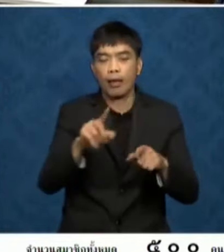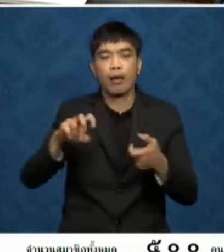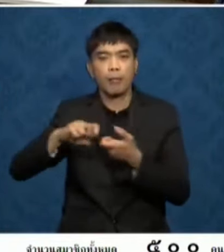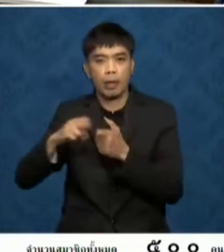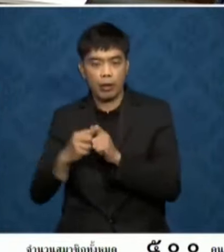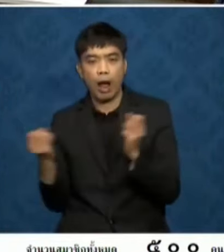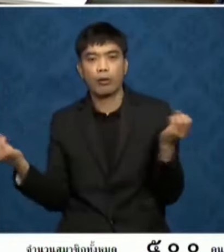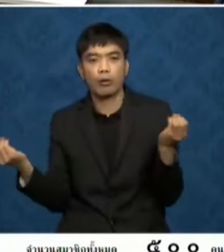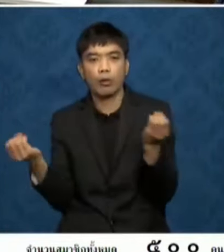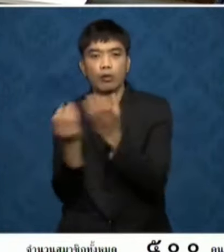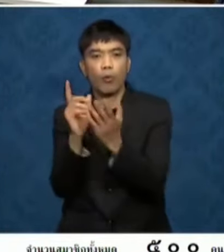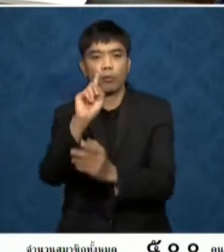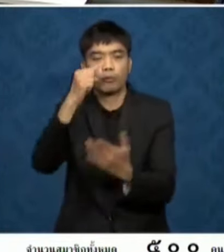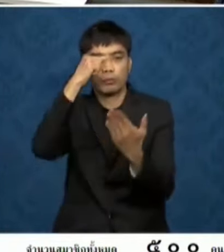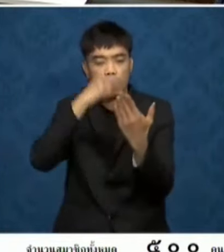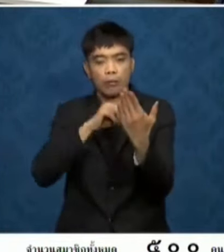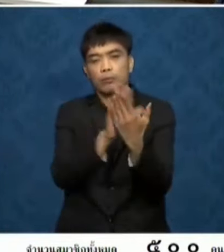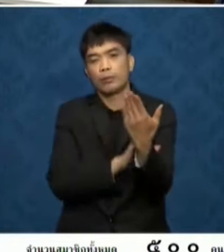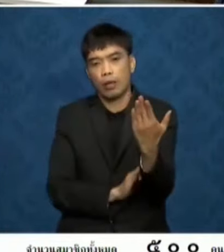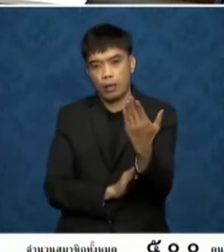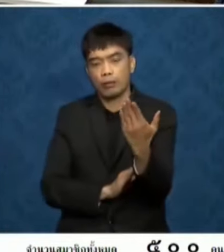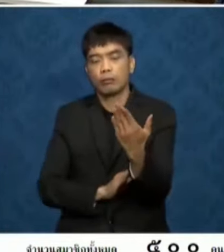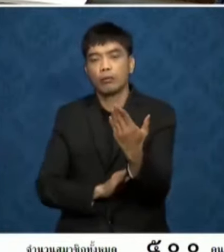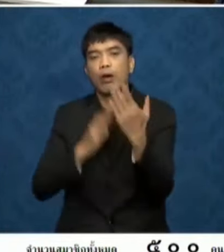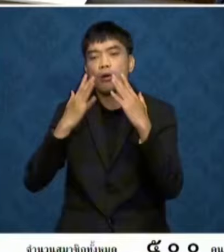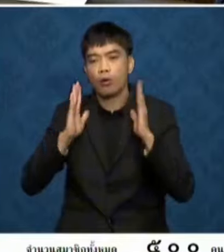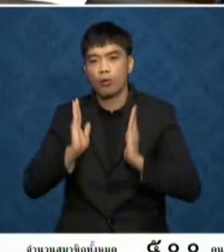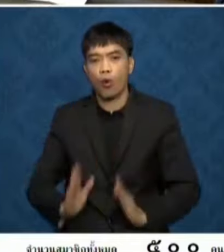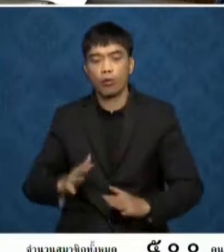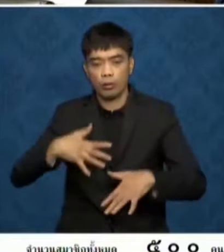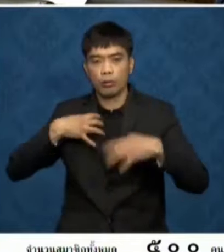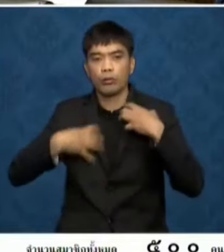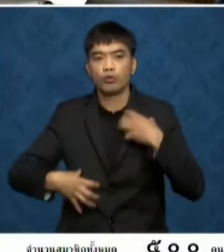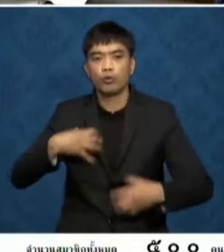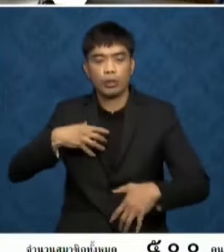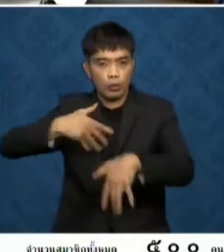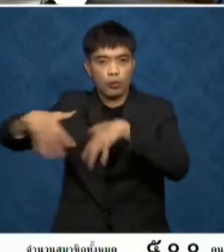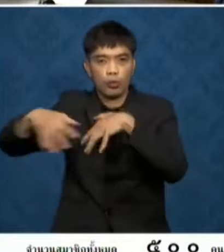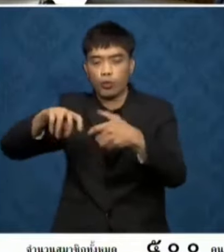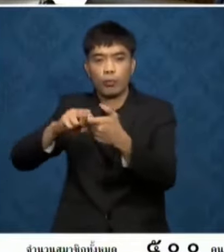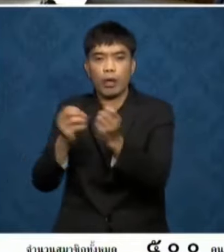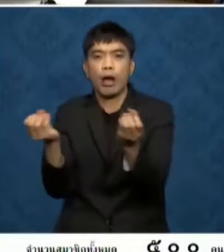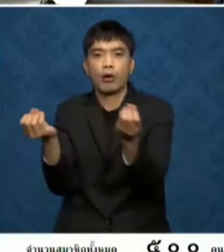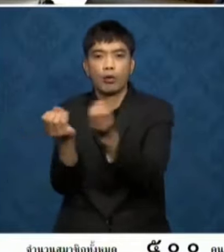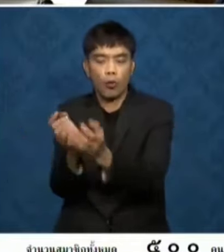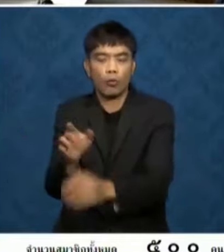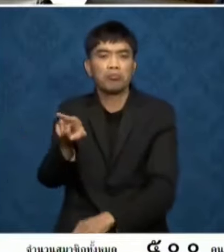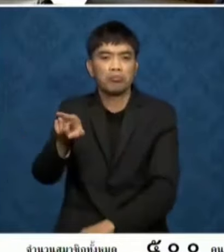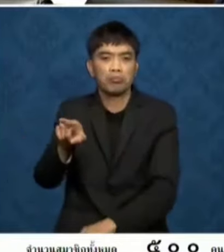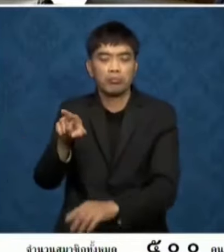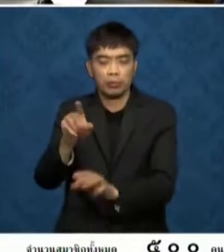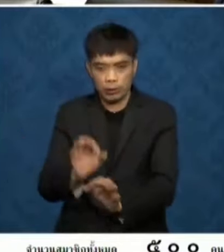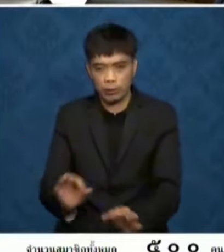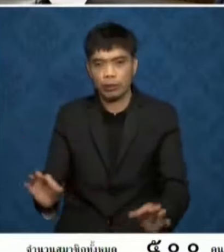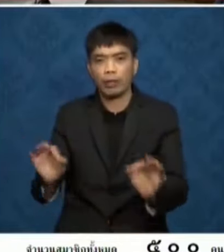ายต่อประเทศชาติประชาชนและสิ่งที่ประชาชนต้องเสียนับเป็นค่าใช้จ่ายที่แพงอย่างม